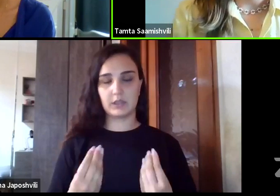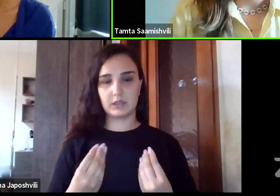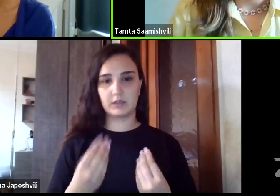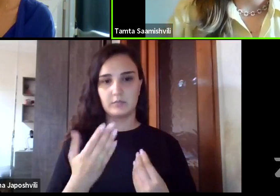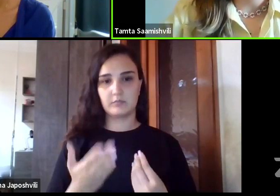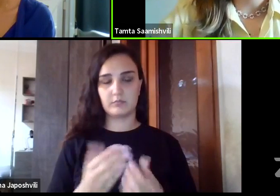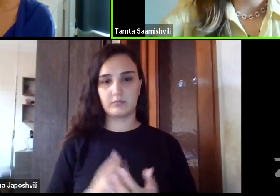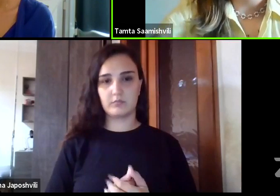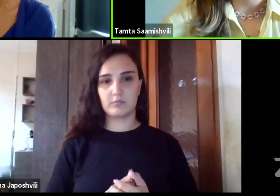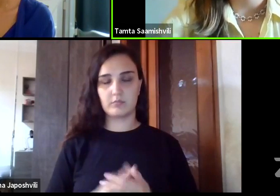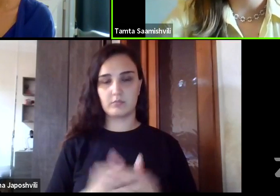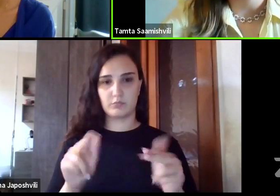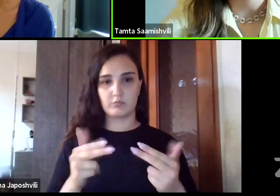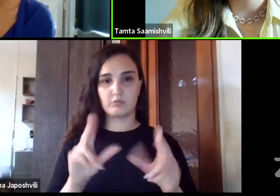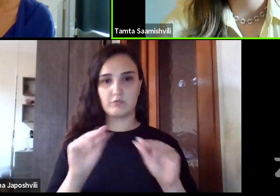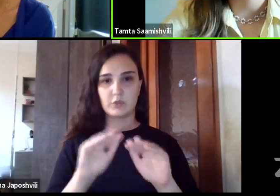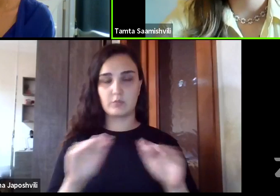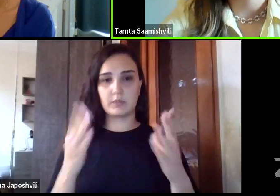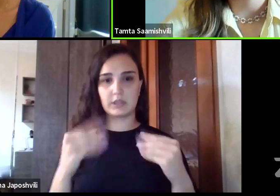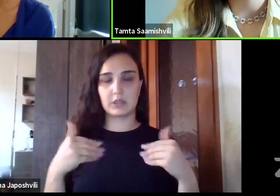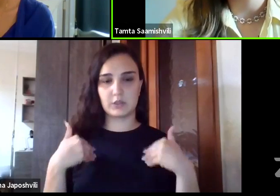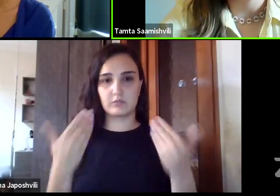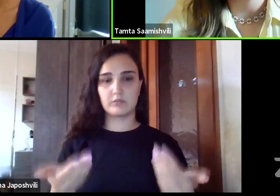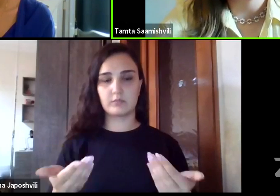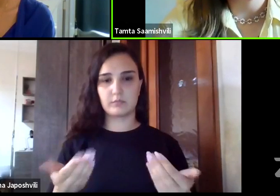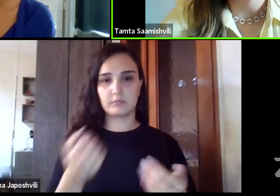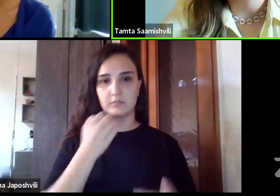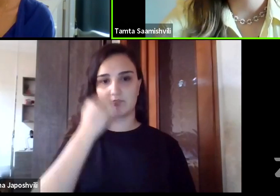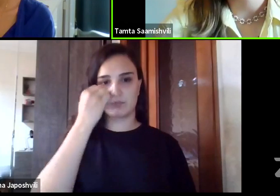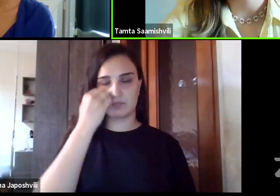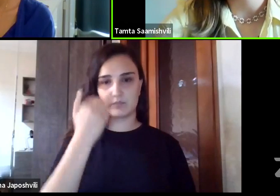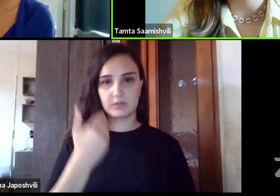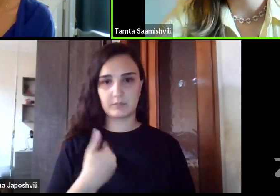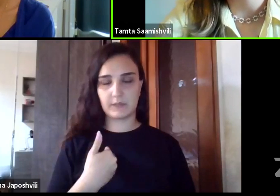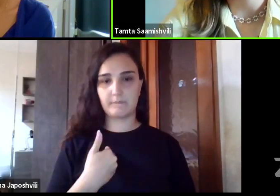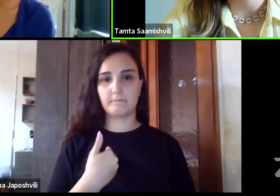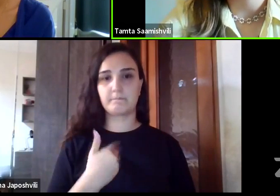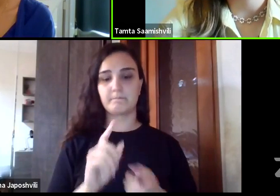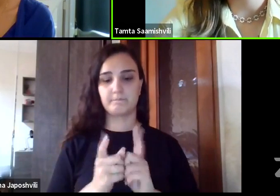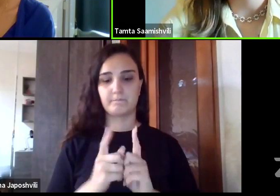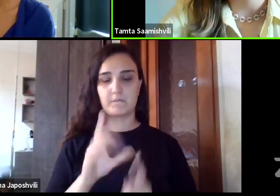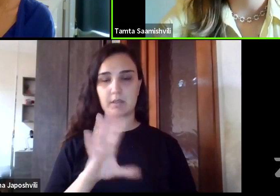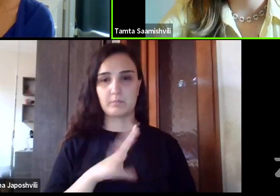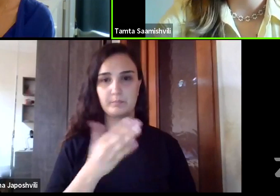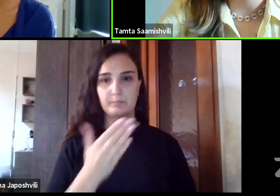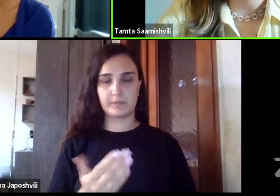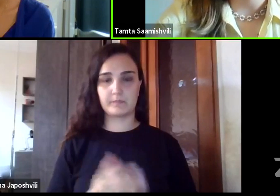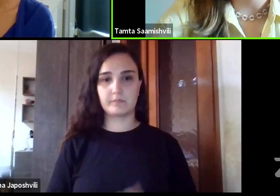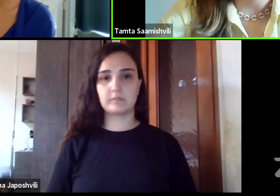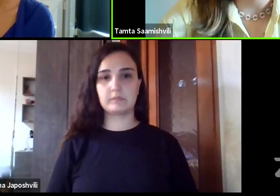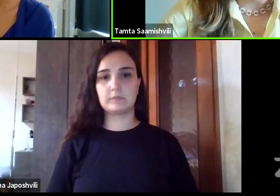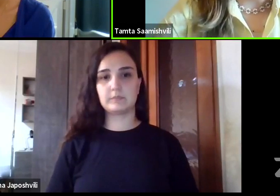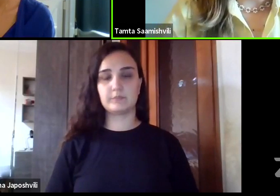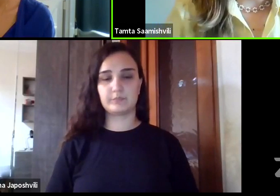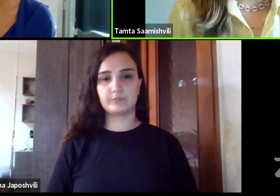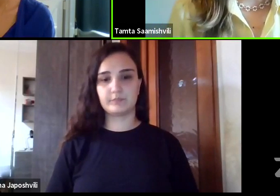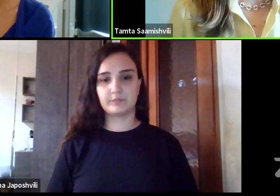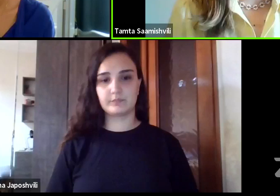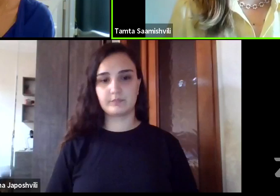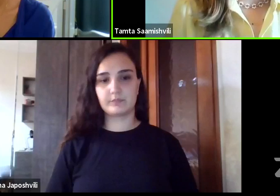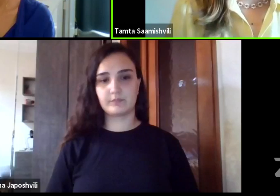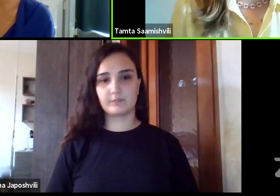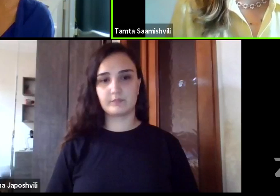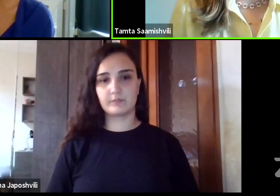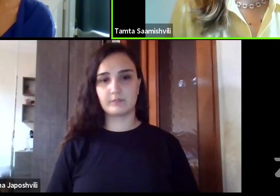ჩართვა. ამით მშვიდობიან დღეს გისურვებთ. მადლობა ლეკონა ჯაფურშვილს, რომელიც უზრუნველყოფს ჩვენი ჩართვის თარგმანი ჟესტურ